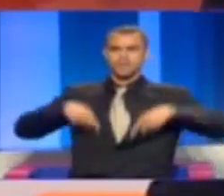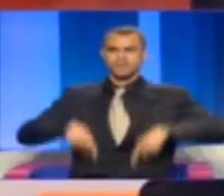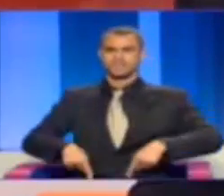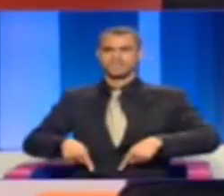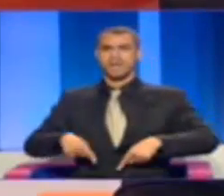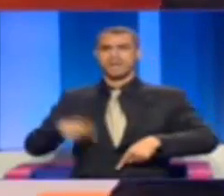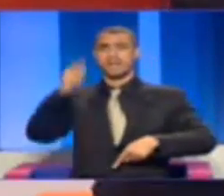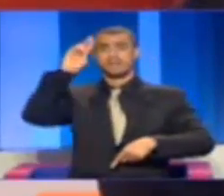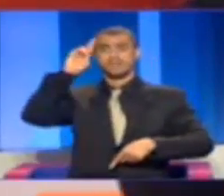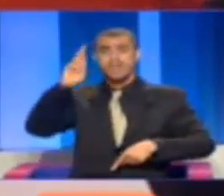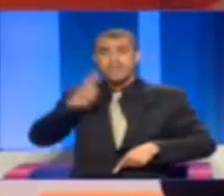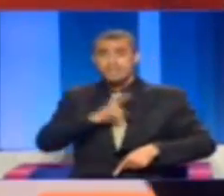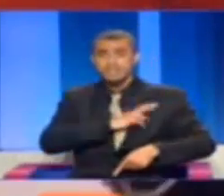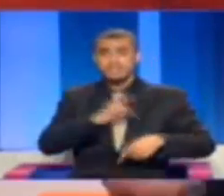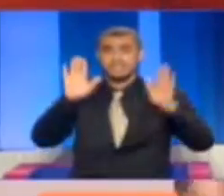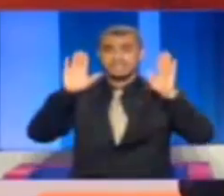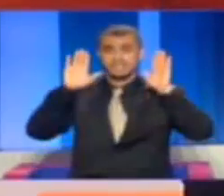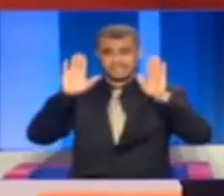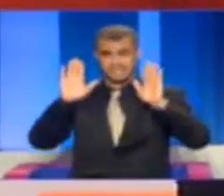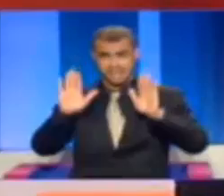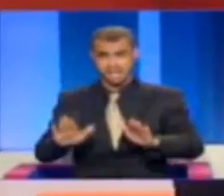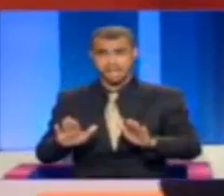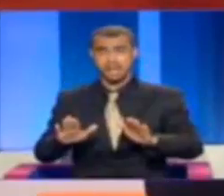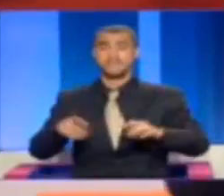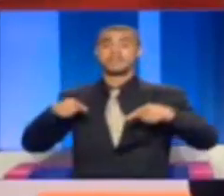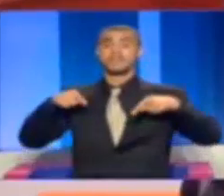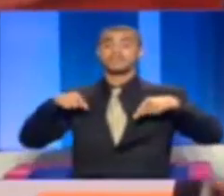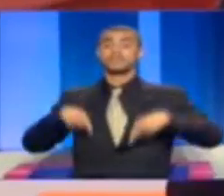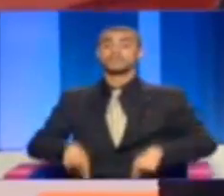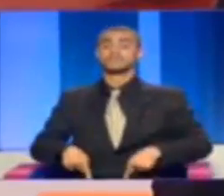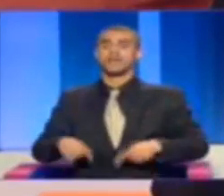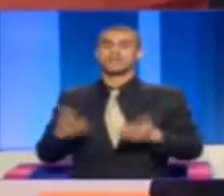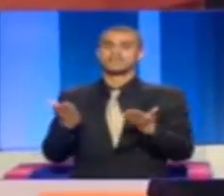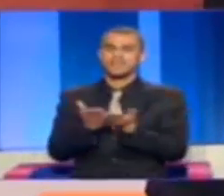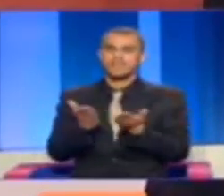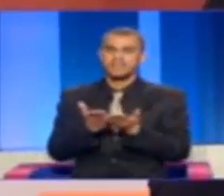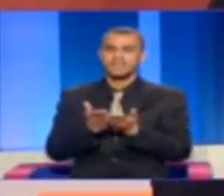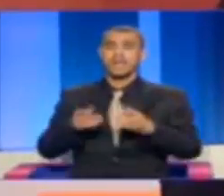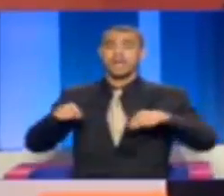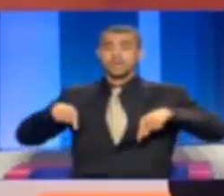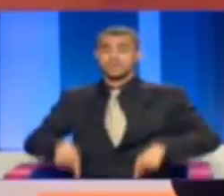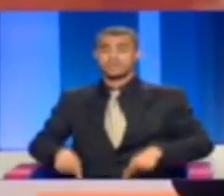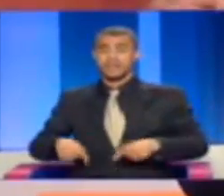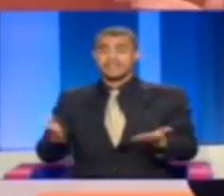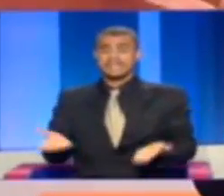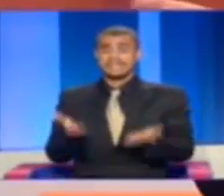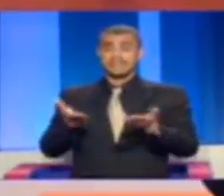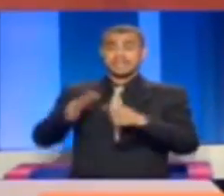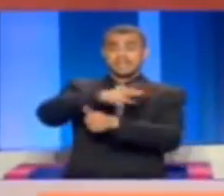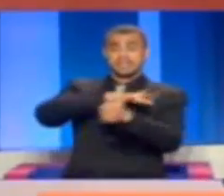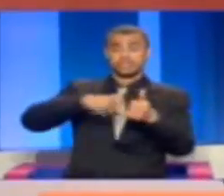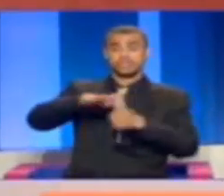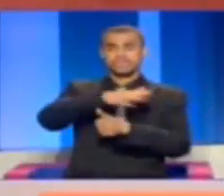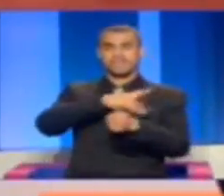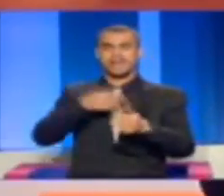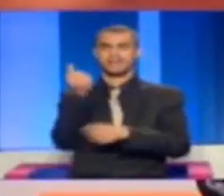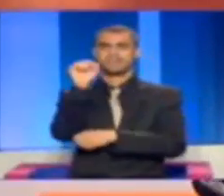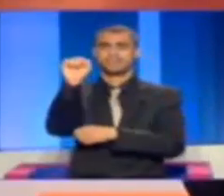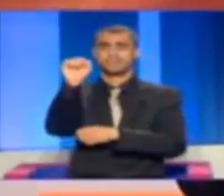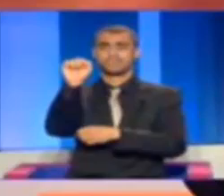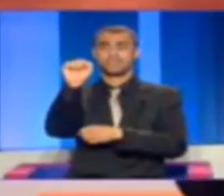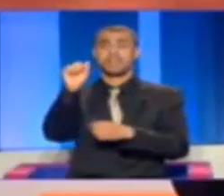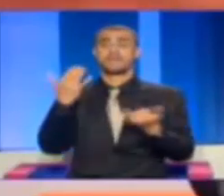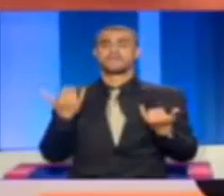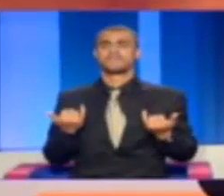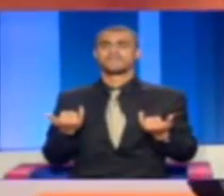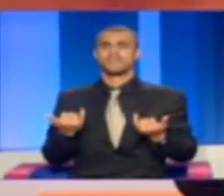هنا كنتكلموا على الاوقاف والشؤون الاسلاميه، مسؤوليه ثابته ديال وزاره التعليم، وزاره التنميه الاجتماعيه كذلك. ربما هاد درنا